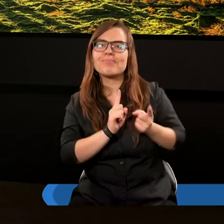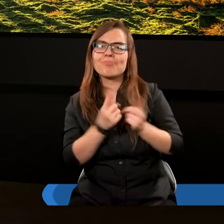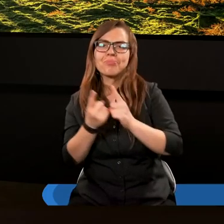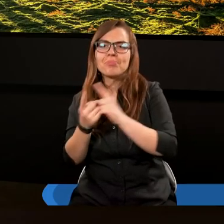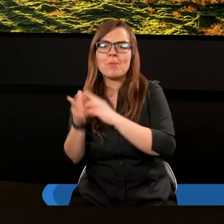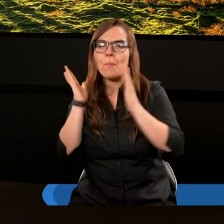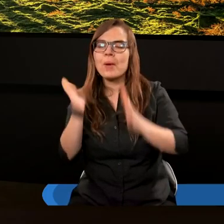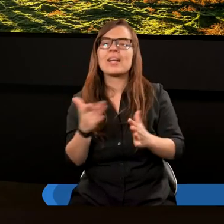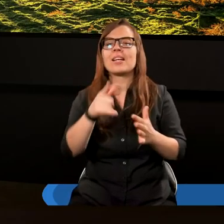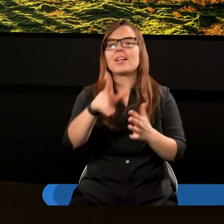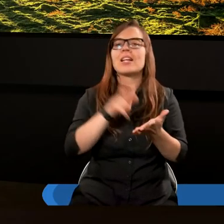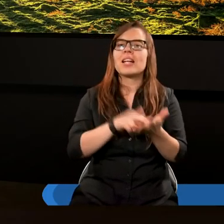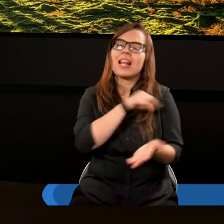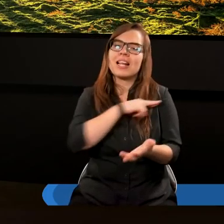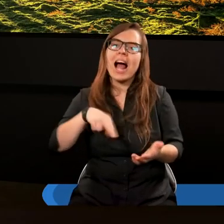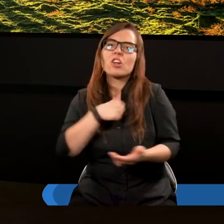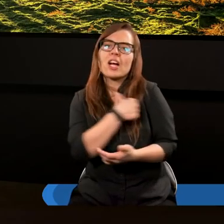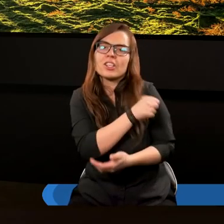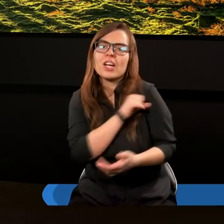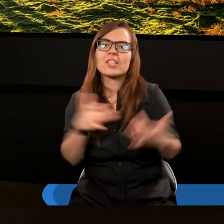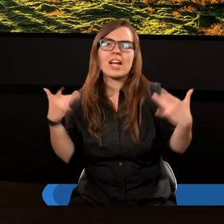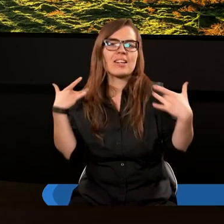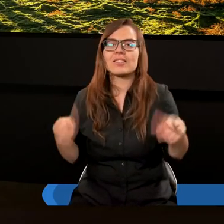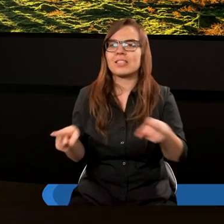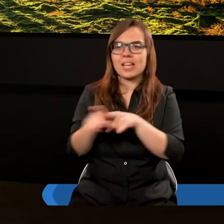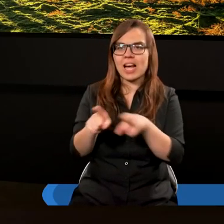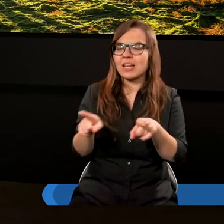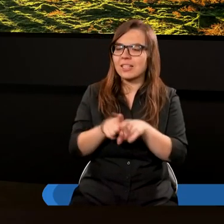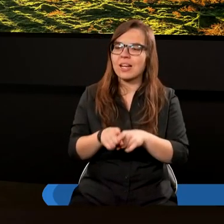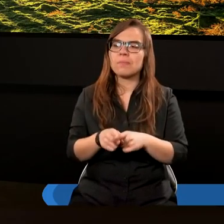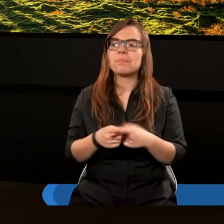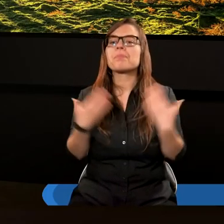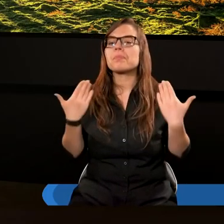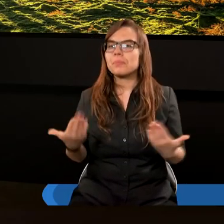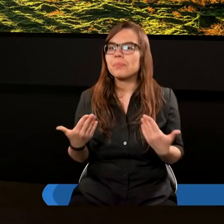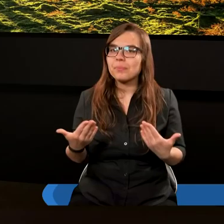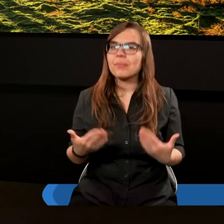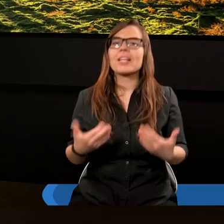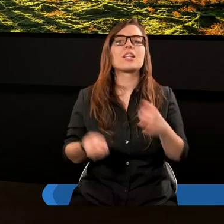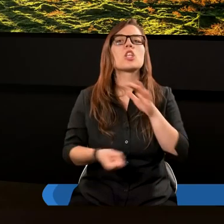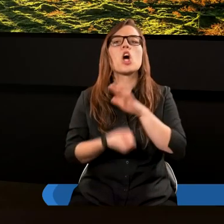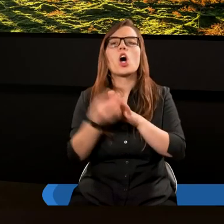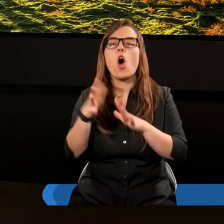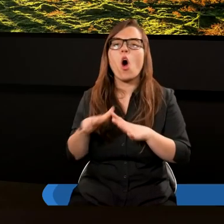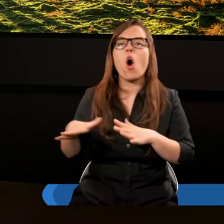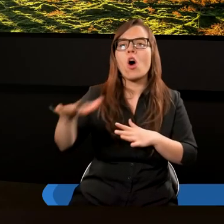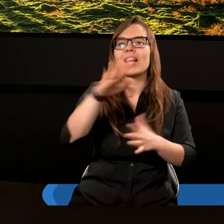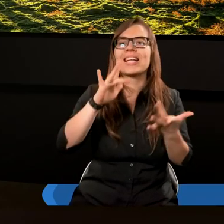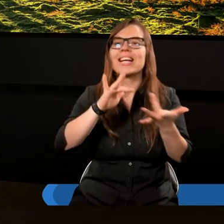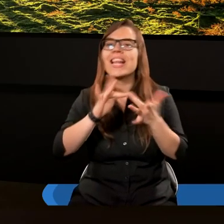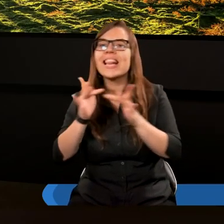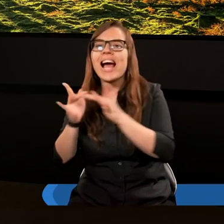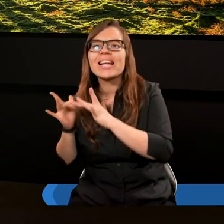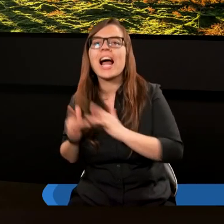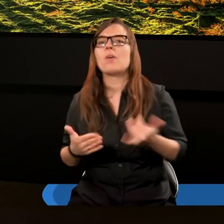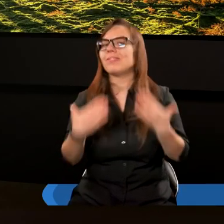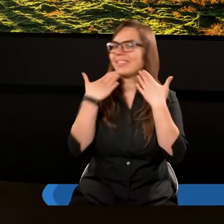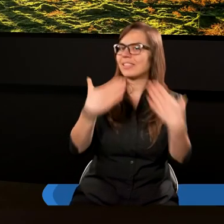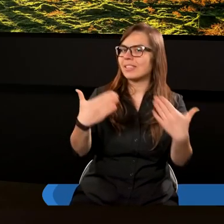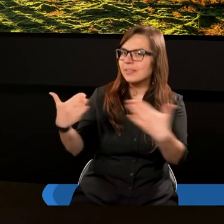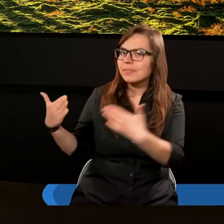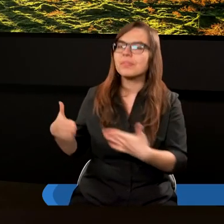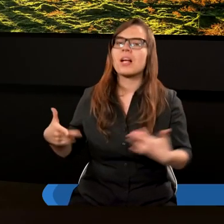i zmienia nasze chrześcijańskie życie. I drodzy internauci, dziękujemy